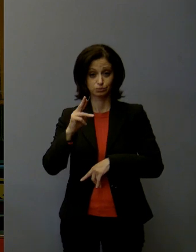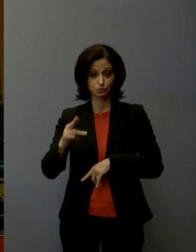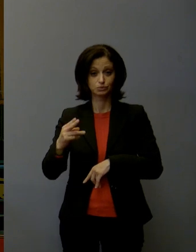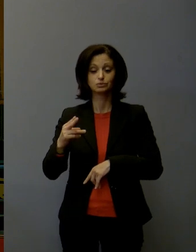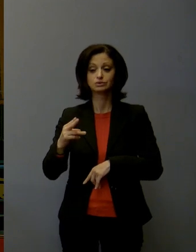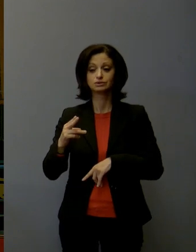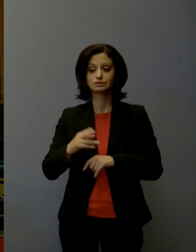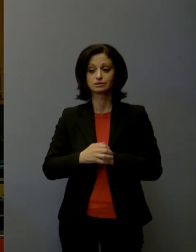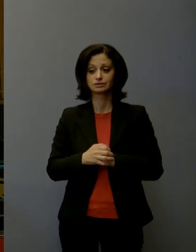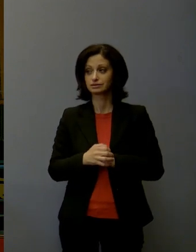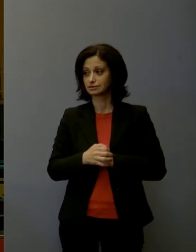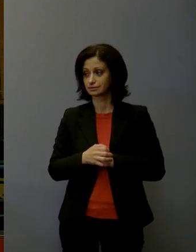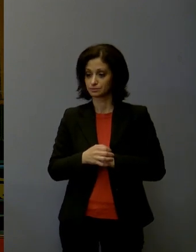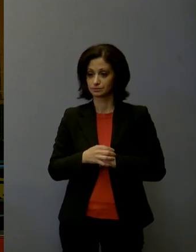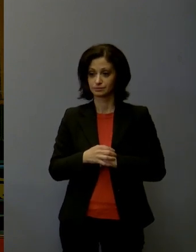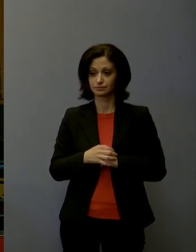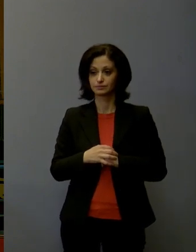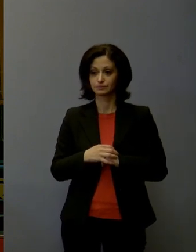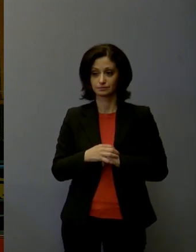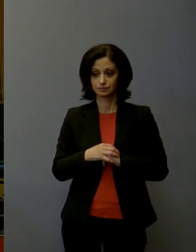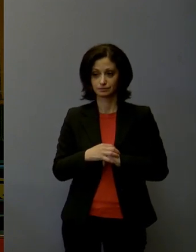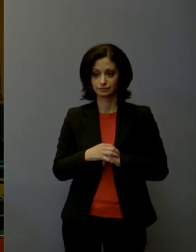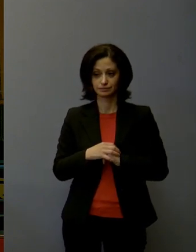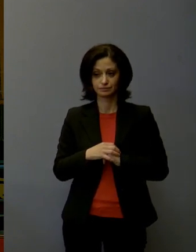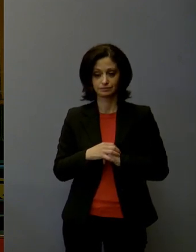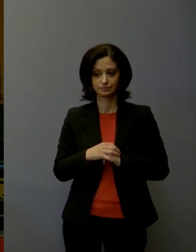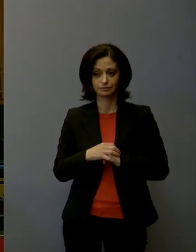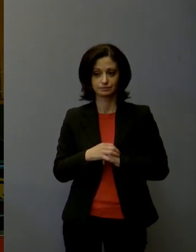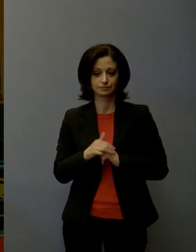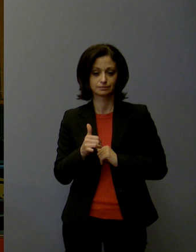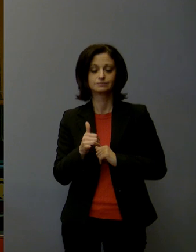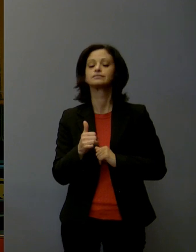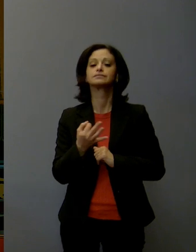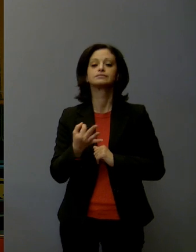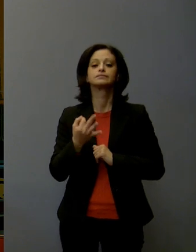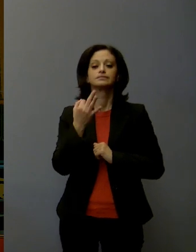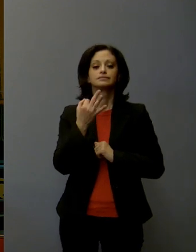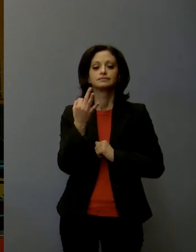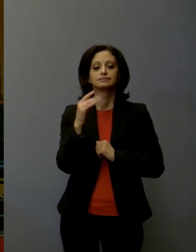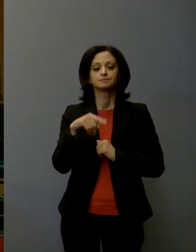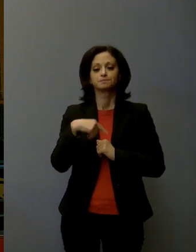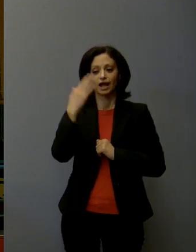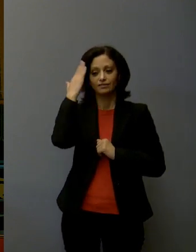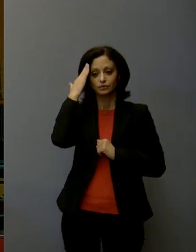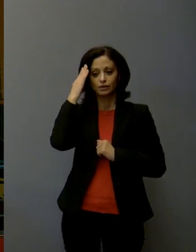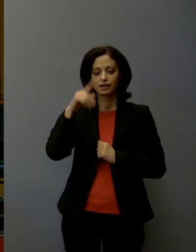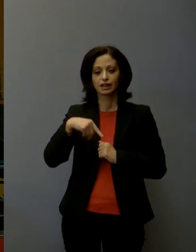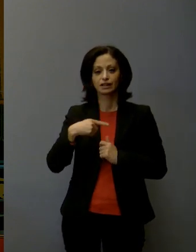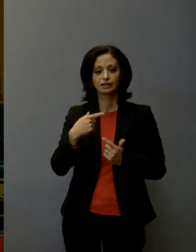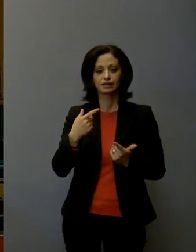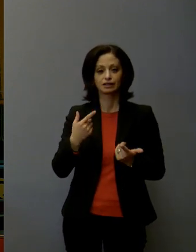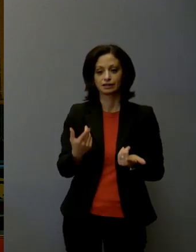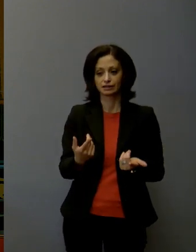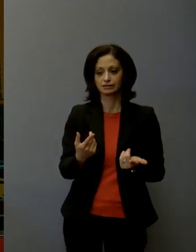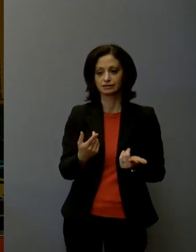no sì sì sì poi eventualmente richiamerò richiamerò